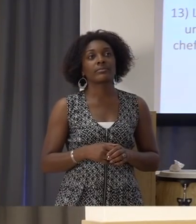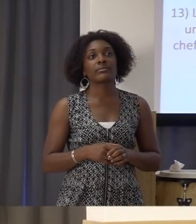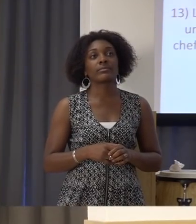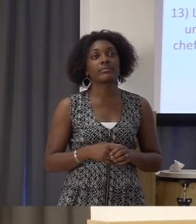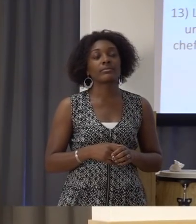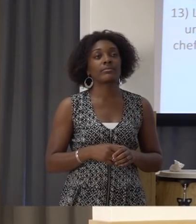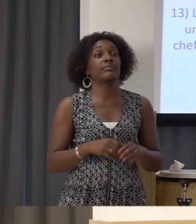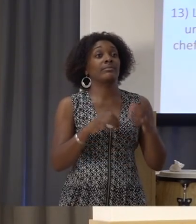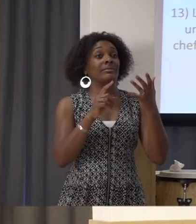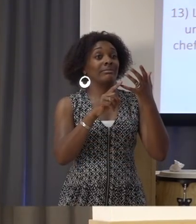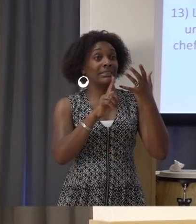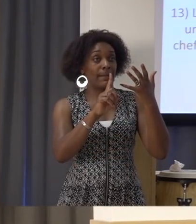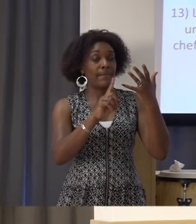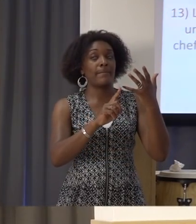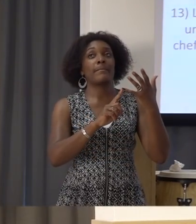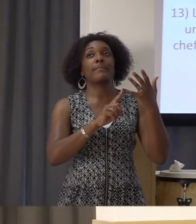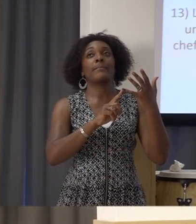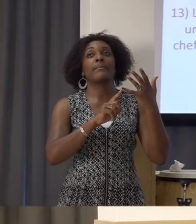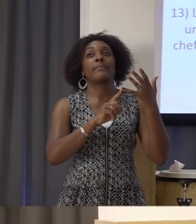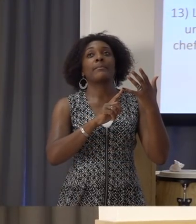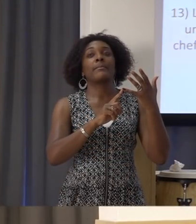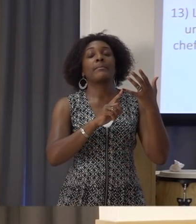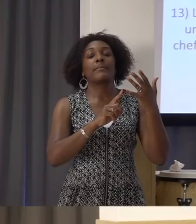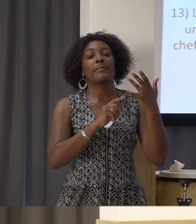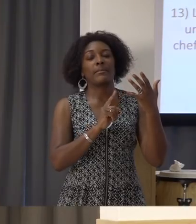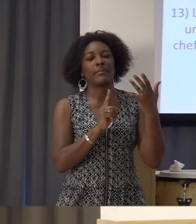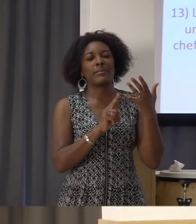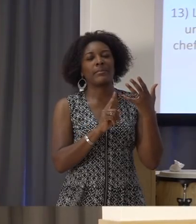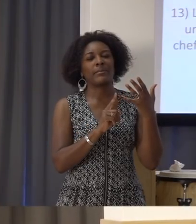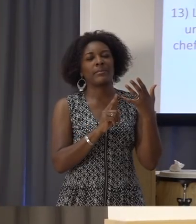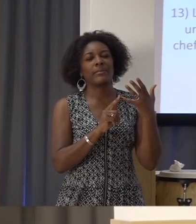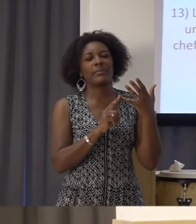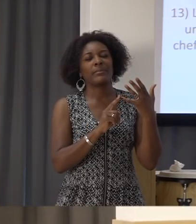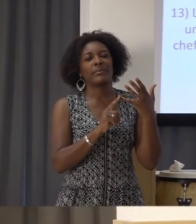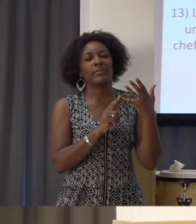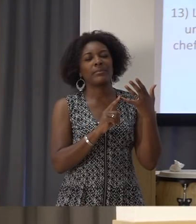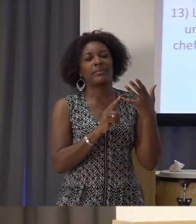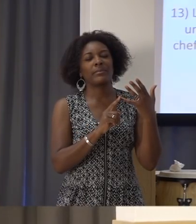Il y a aussi ceux qui ont commencé des